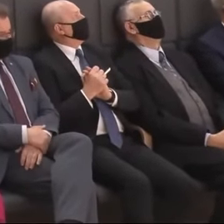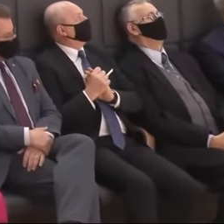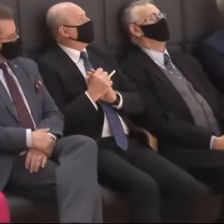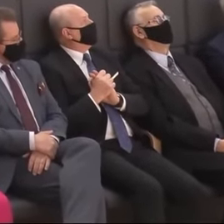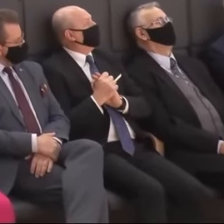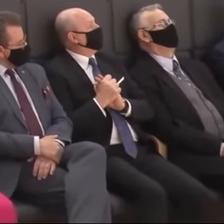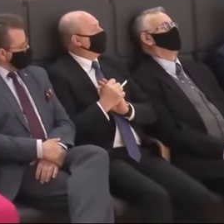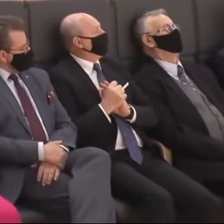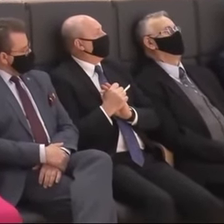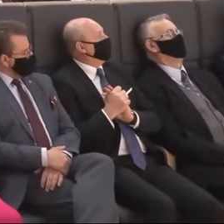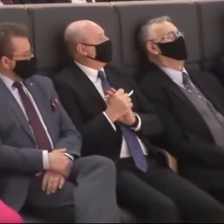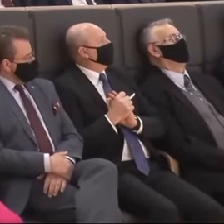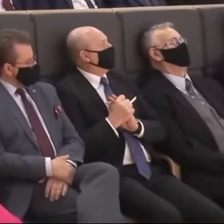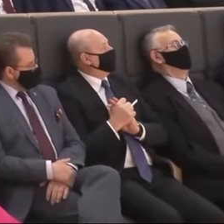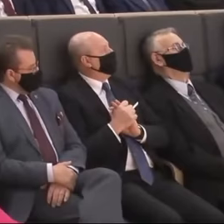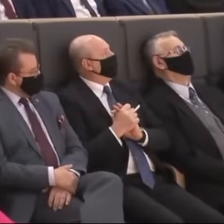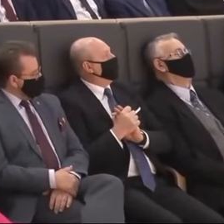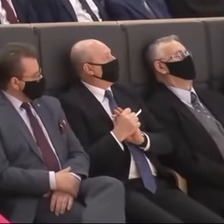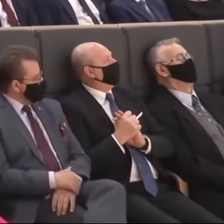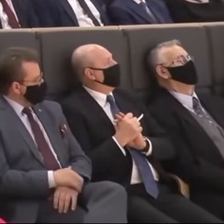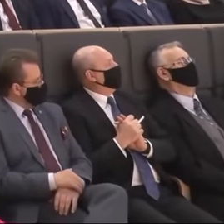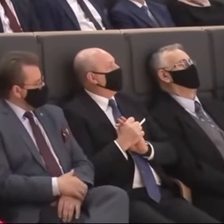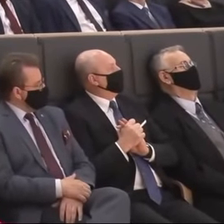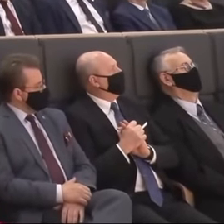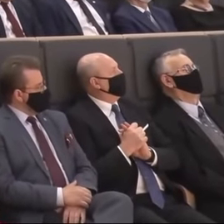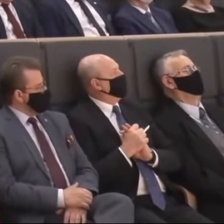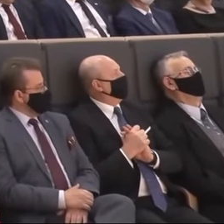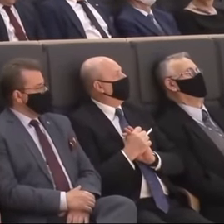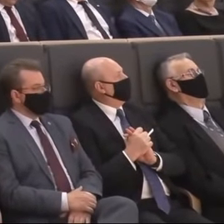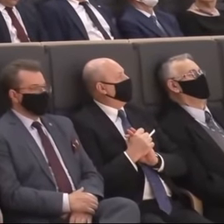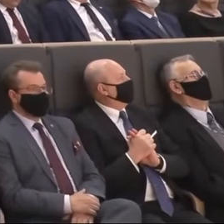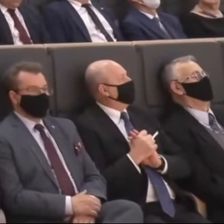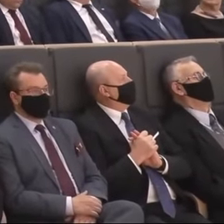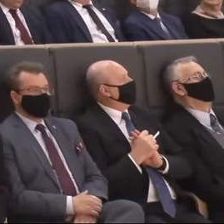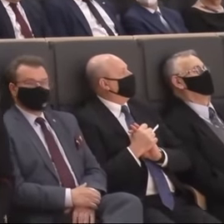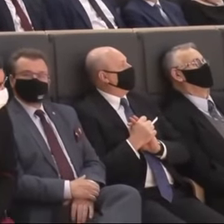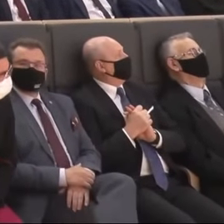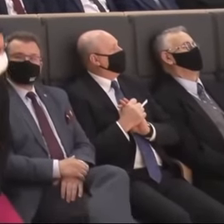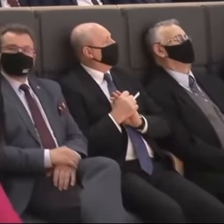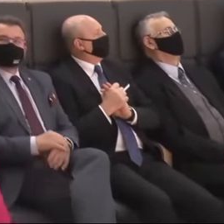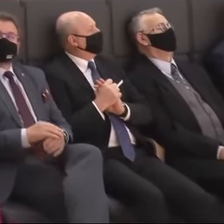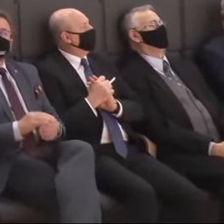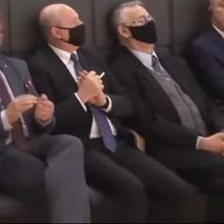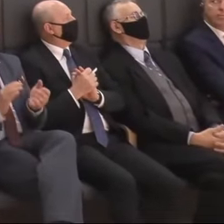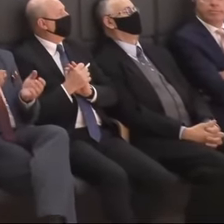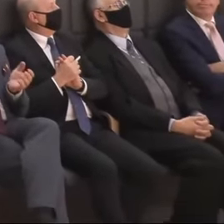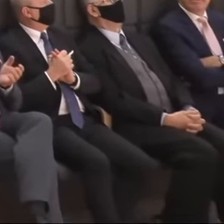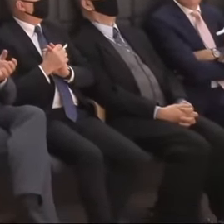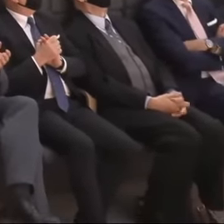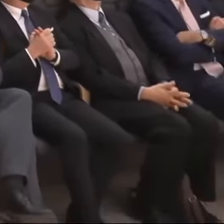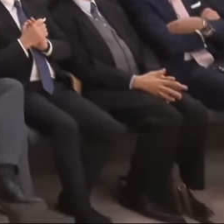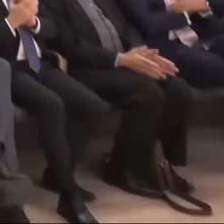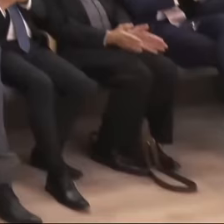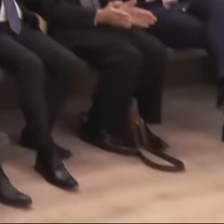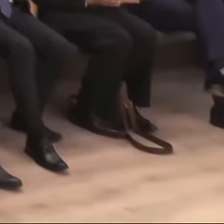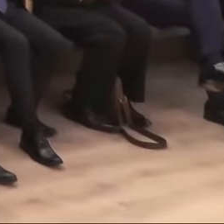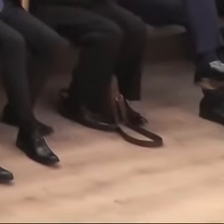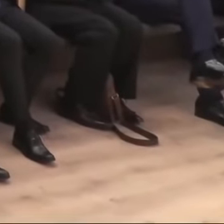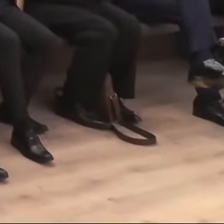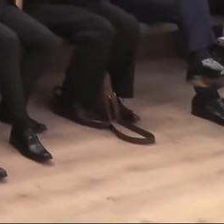Serdecznie pragnę powitać Jego Ekscelencję księdza Marka Marczaka, biskupa pomocniczego archidiecezji łódzkiej